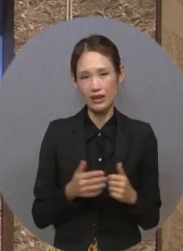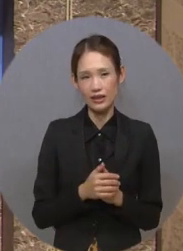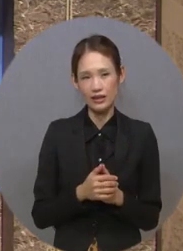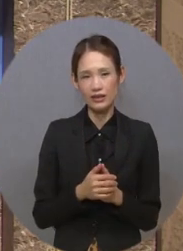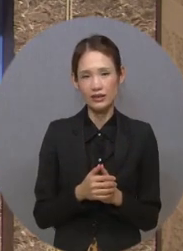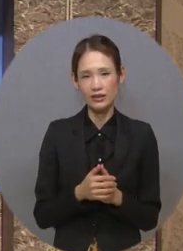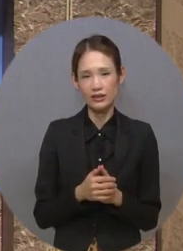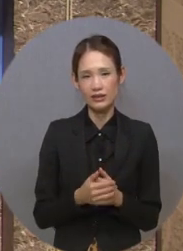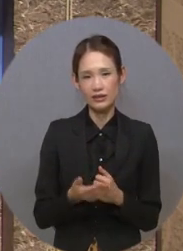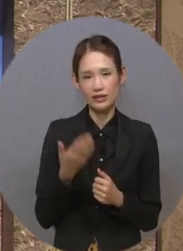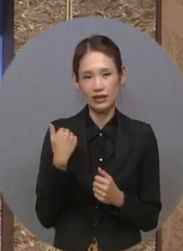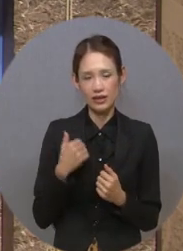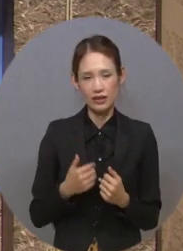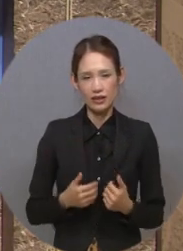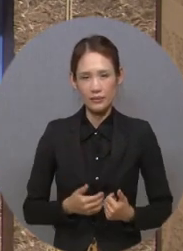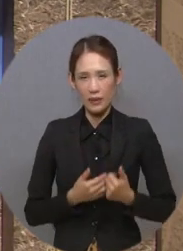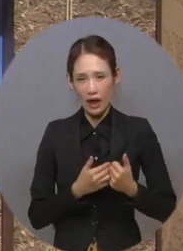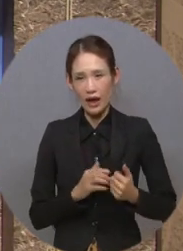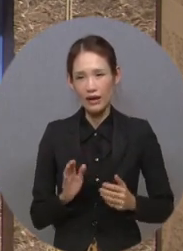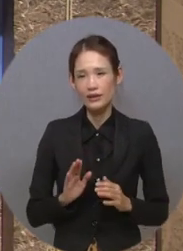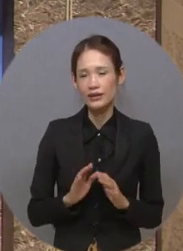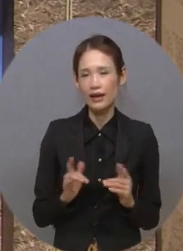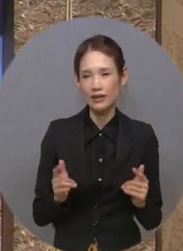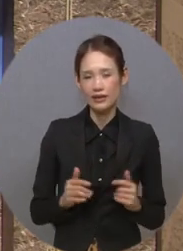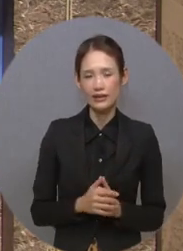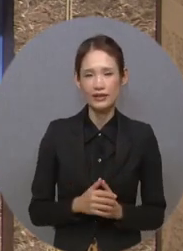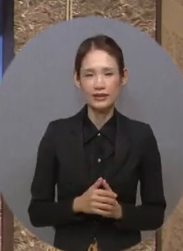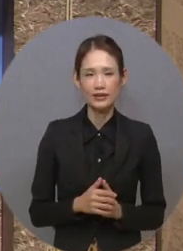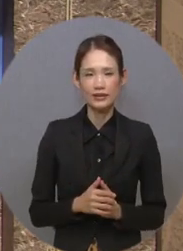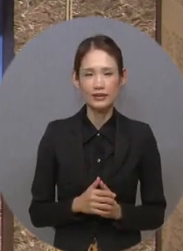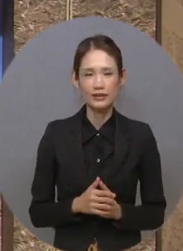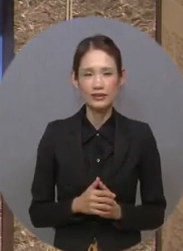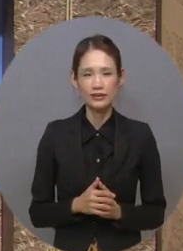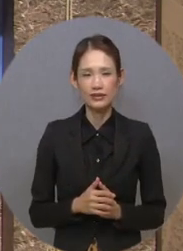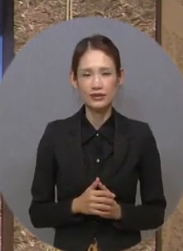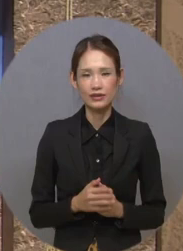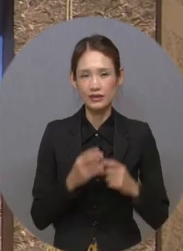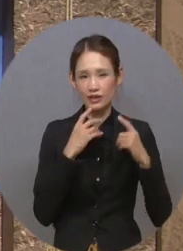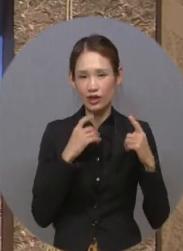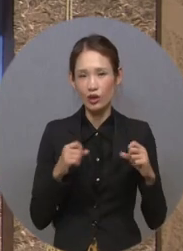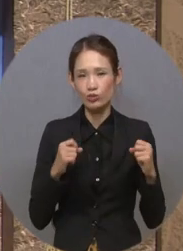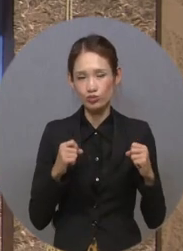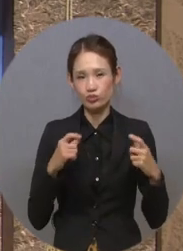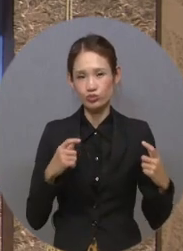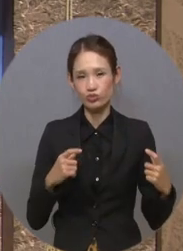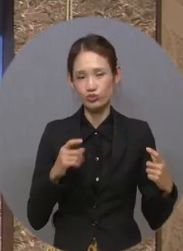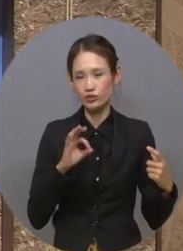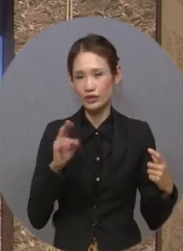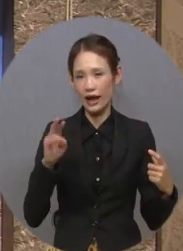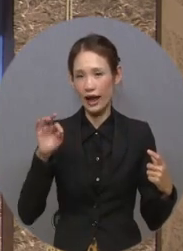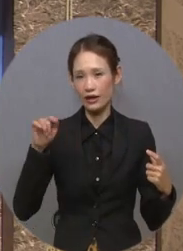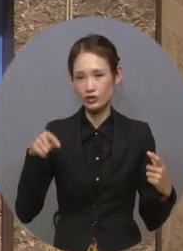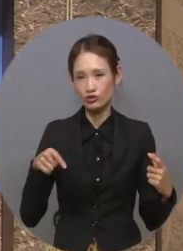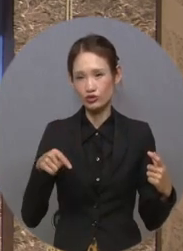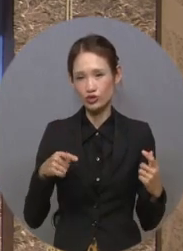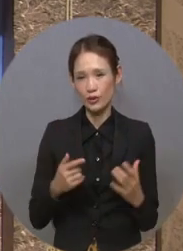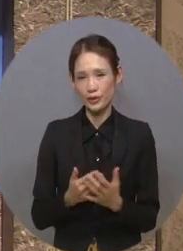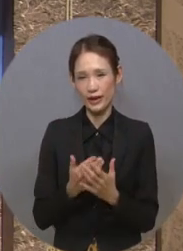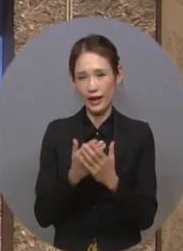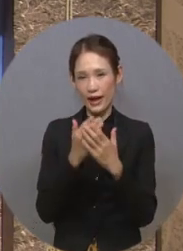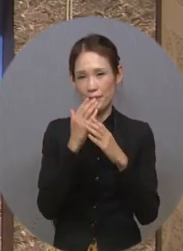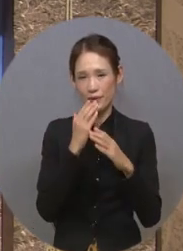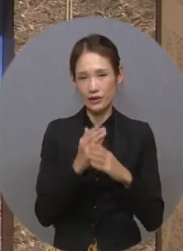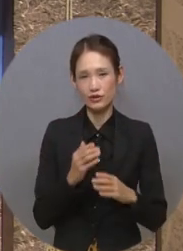서로 옛날처럼 꽤 대립 관계는 아니다 보니까 예. 경기 북부 중에 우리 양주가 지금 많이 개발이